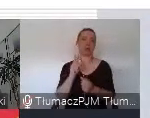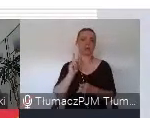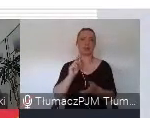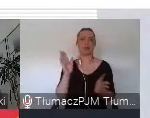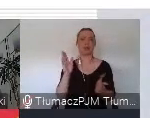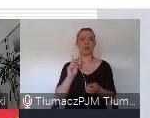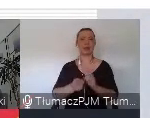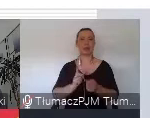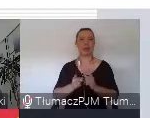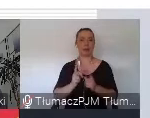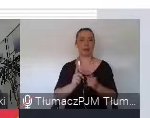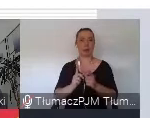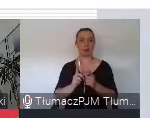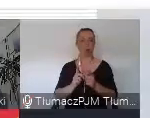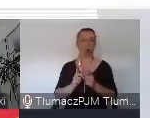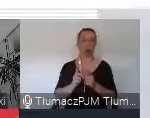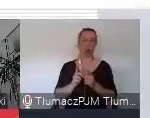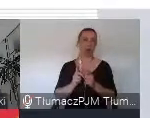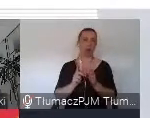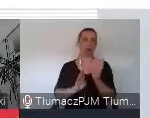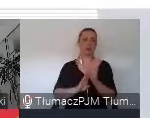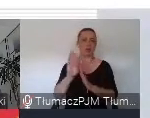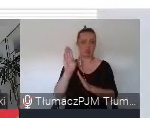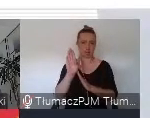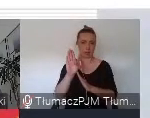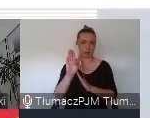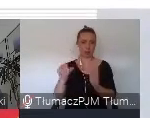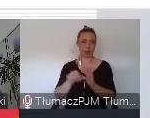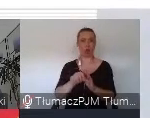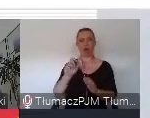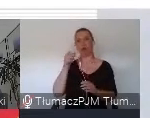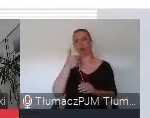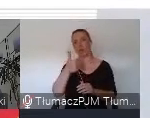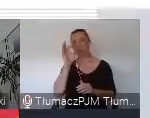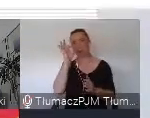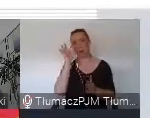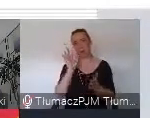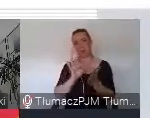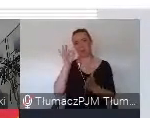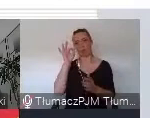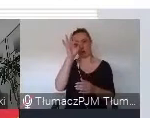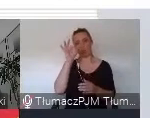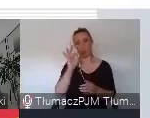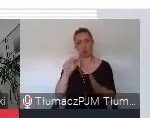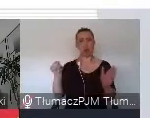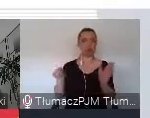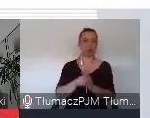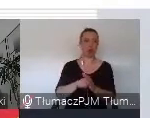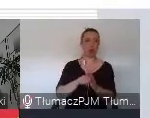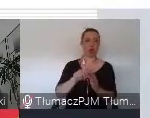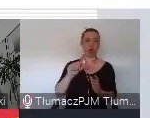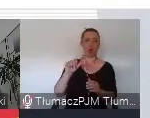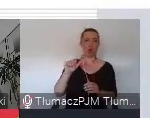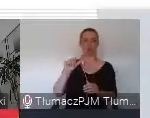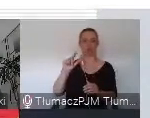udziału energii odnawialnej w systemach ciepłowniczych z obecnego 1 punktu procentowego do 2,1 punktu procentowego, czyli praktycznie